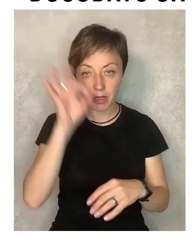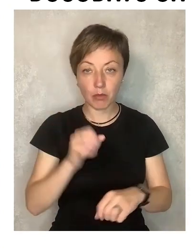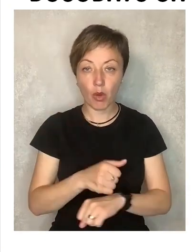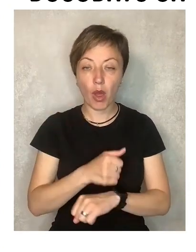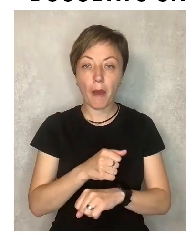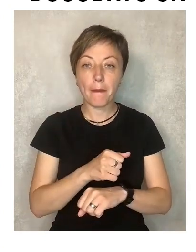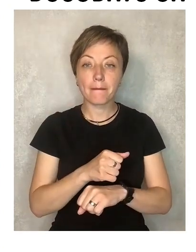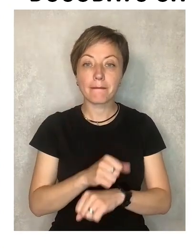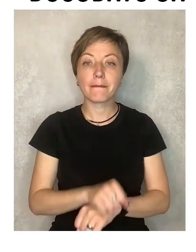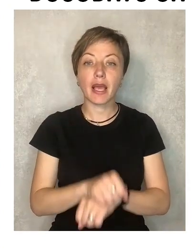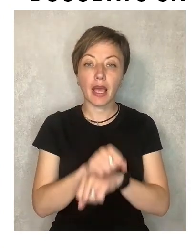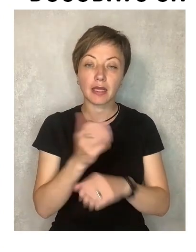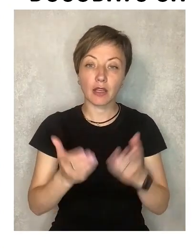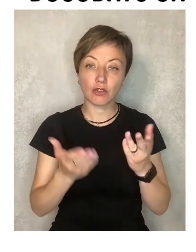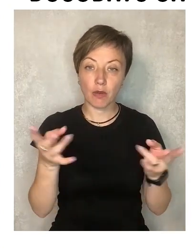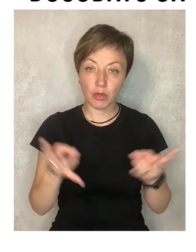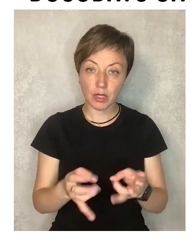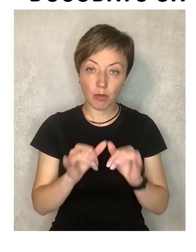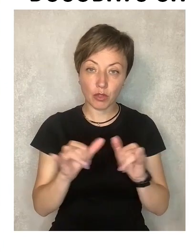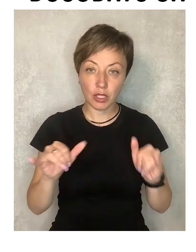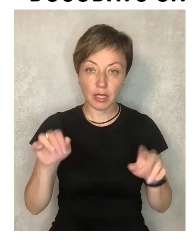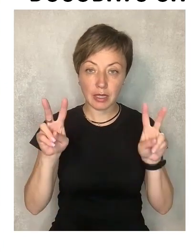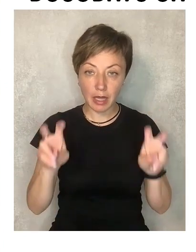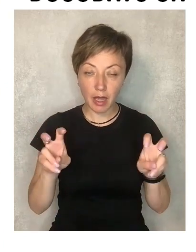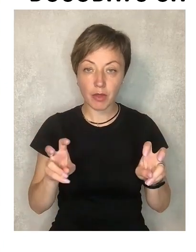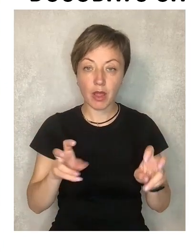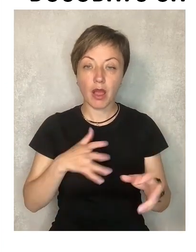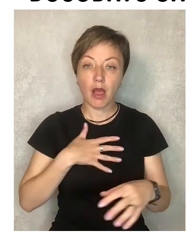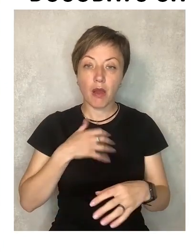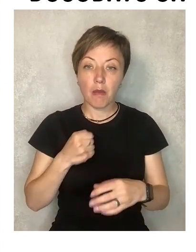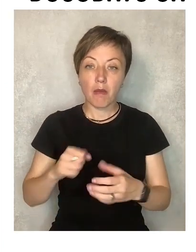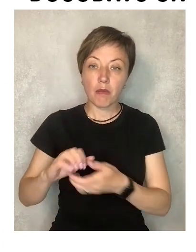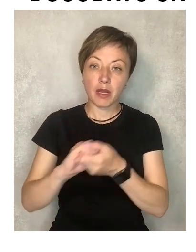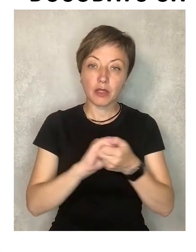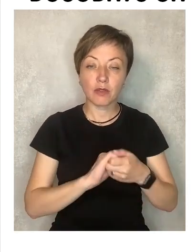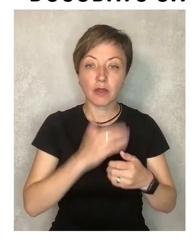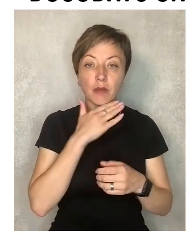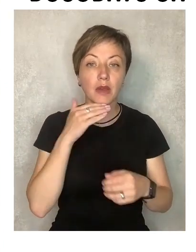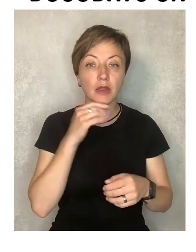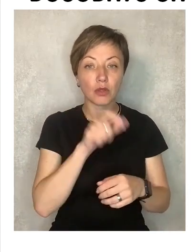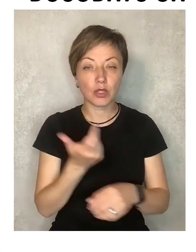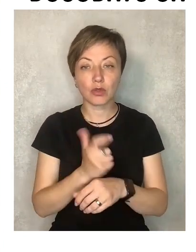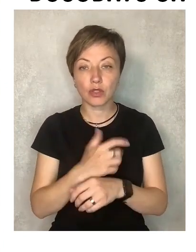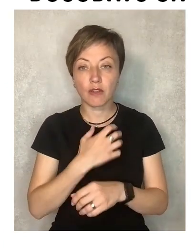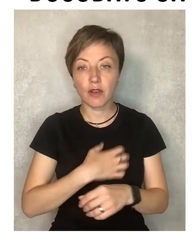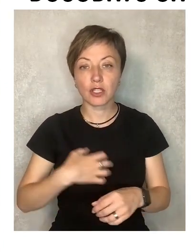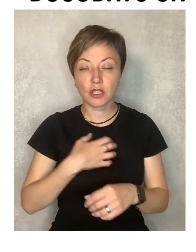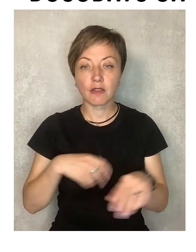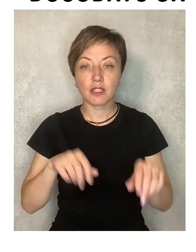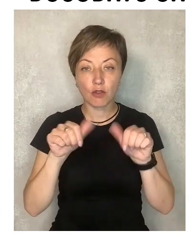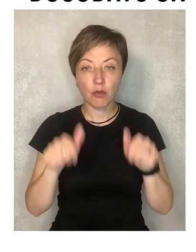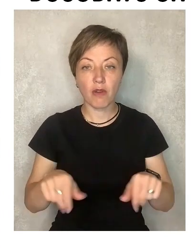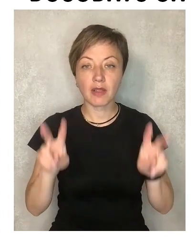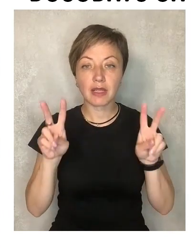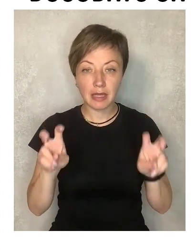Якщо вам потрібно поширити тему і мобілізувати велику кількість людей, і у вас є дуже важлива сформована тема і суб'єкт,